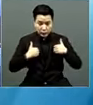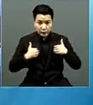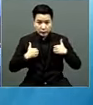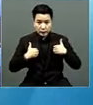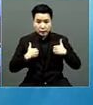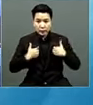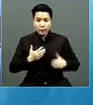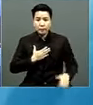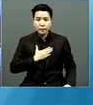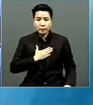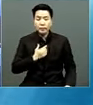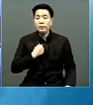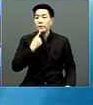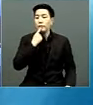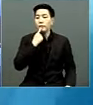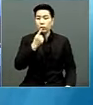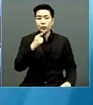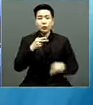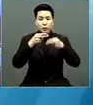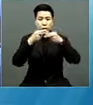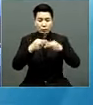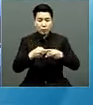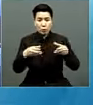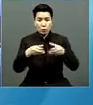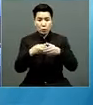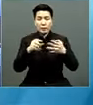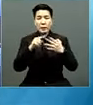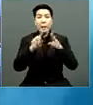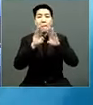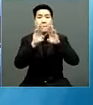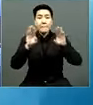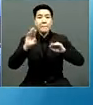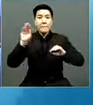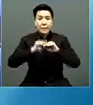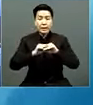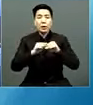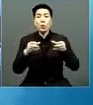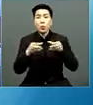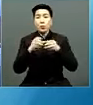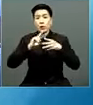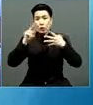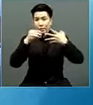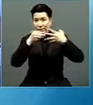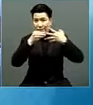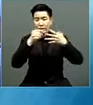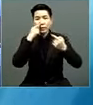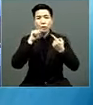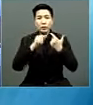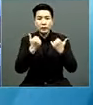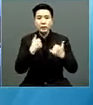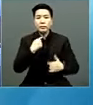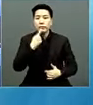ผมจะขอพูดเฉพาะกลุ่มกลางคือเปิดเพิ่มในกลุ่มที่2นะครับมีอะไรบ้